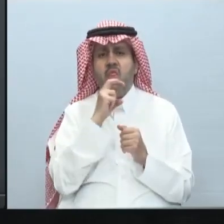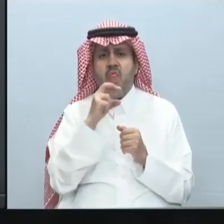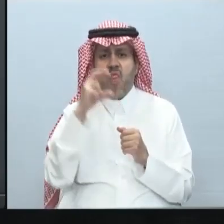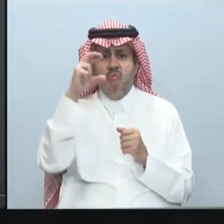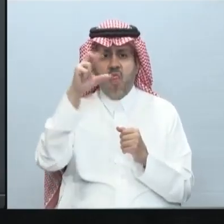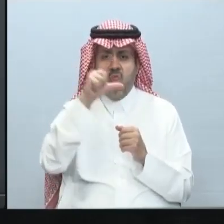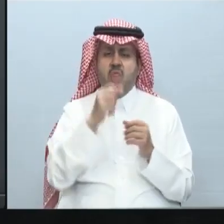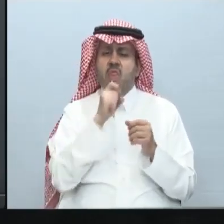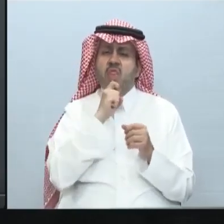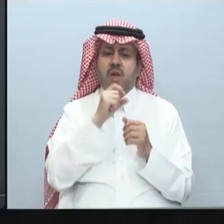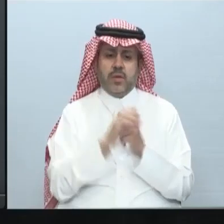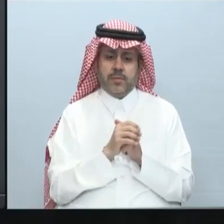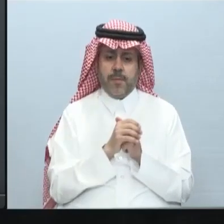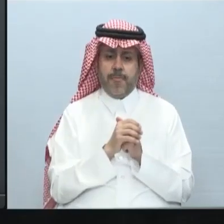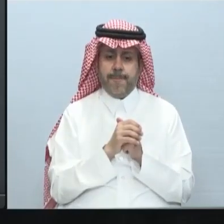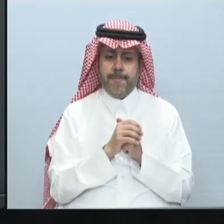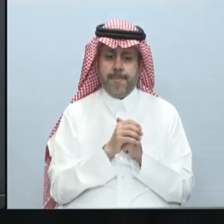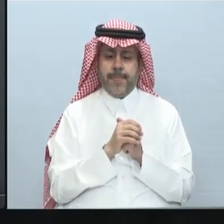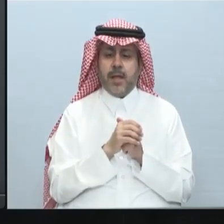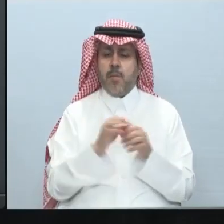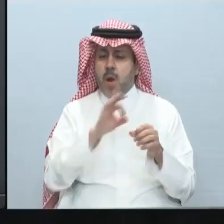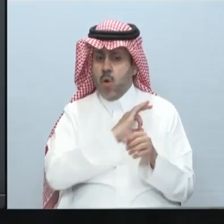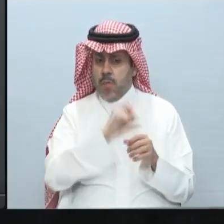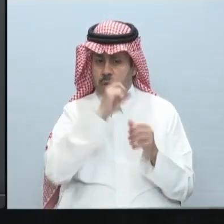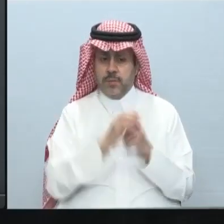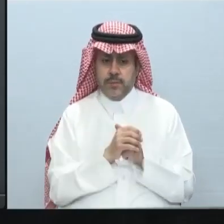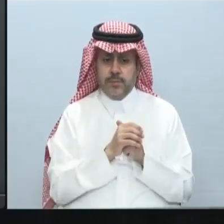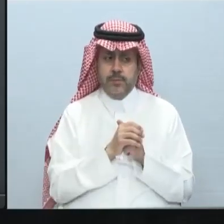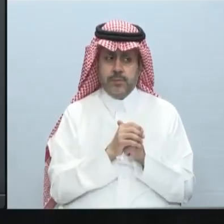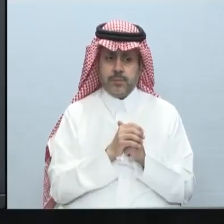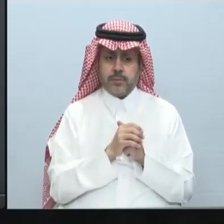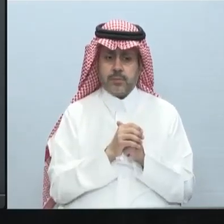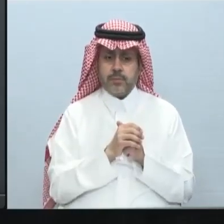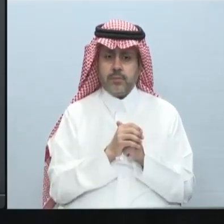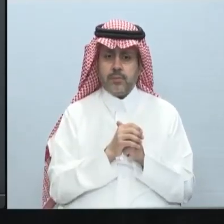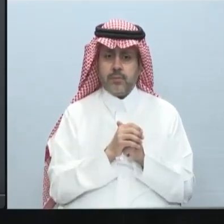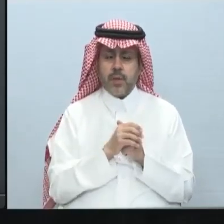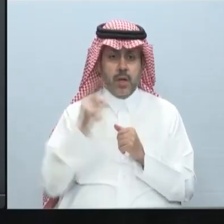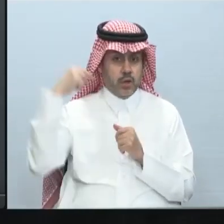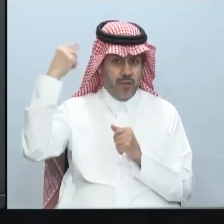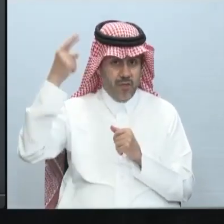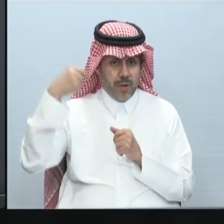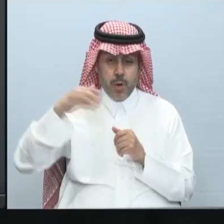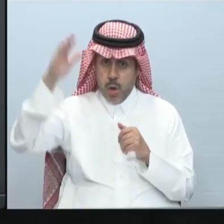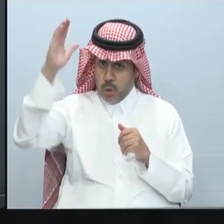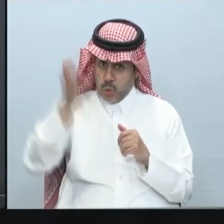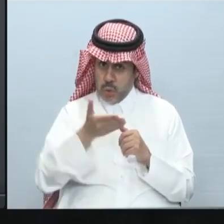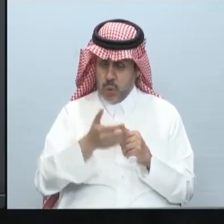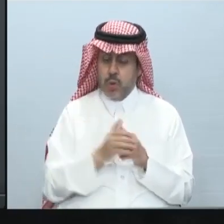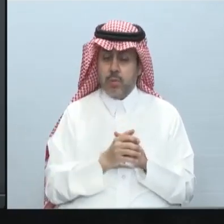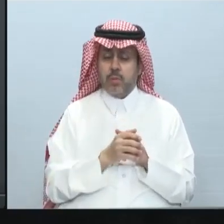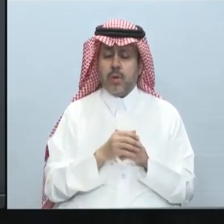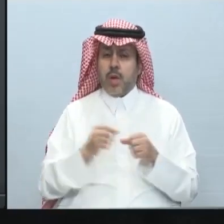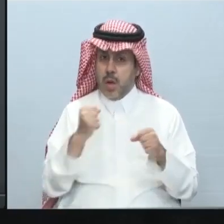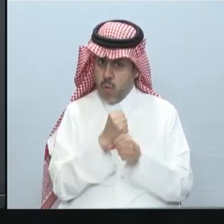لله وكمال الحب لله سبحانه وتعالى ولو تاملت الانبياء عليهم الصلاه والسلام كانوا